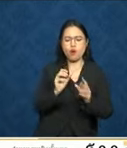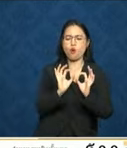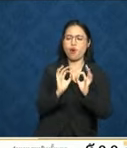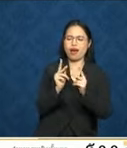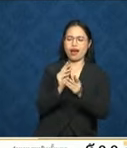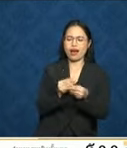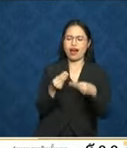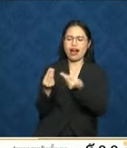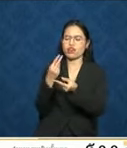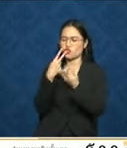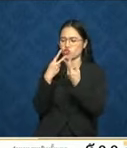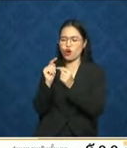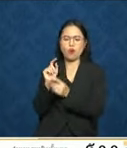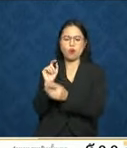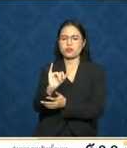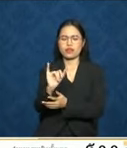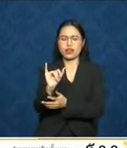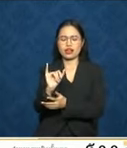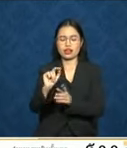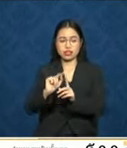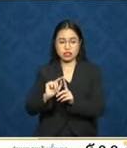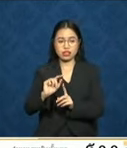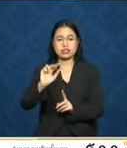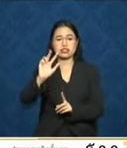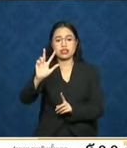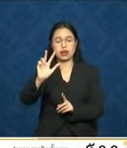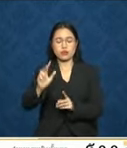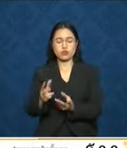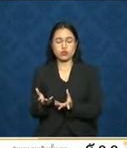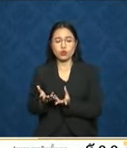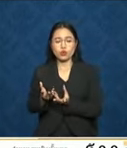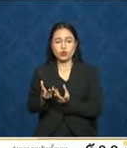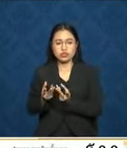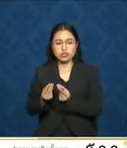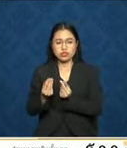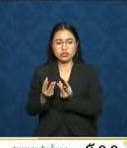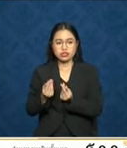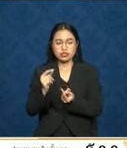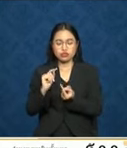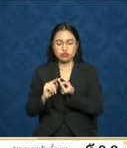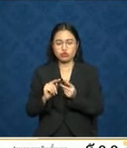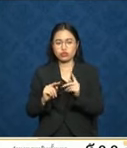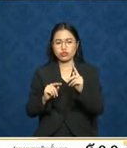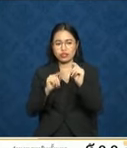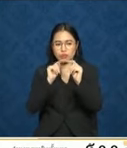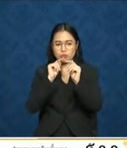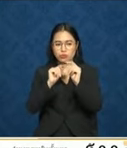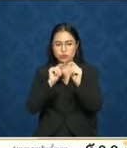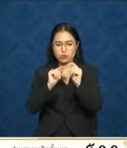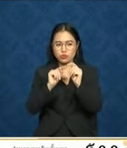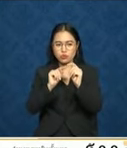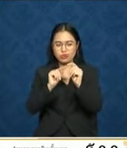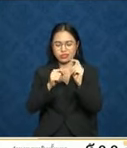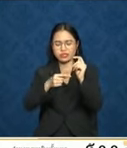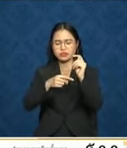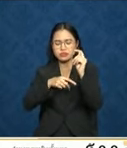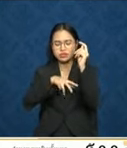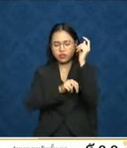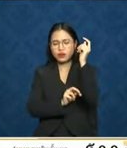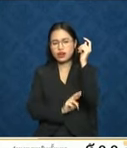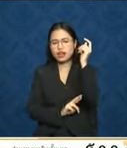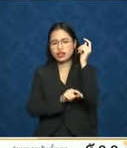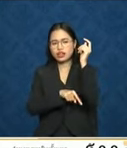นะครับเรื่องที่3ครับท่านประธานครับได้จากที่ดินบริเวณตำบลศรีบรรพตอำเภอศรีสาครจังหวัดนราธิวาสใน